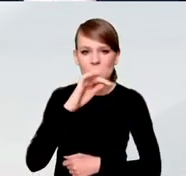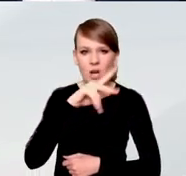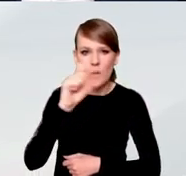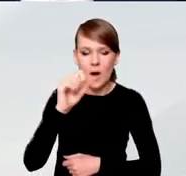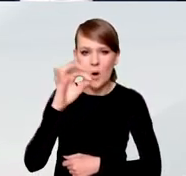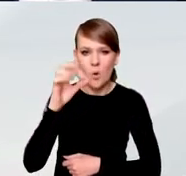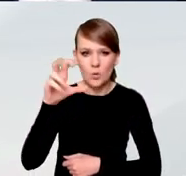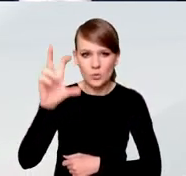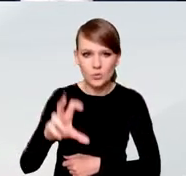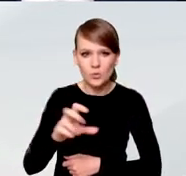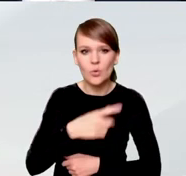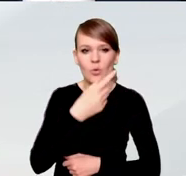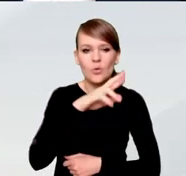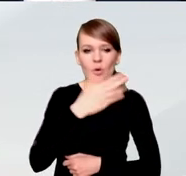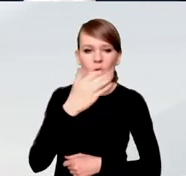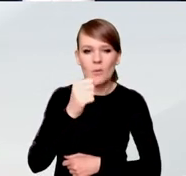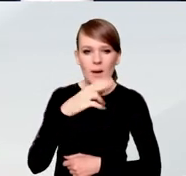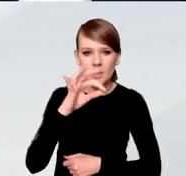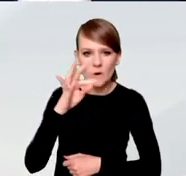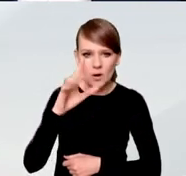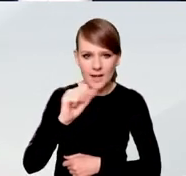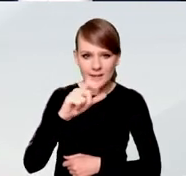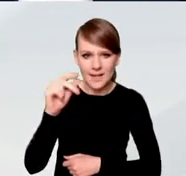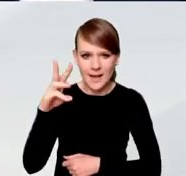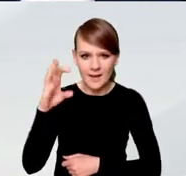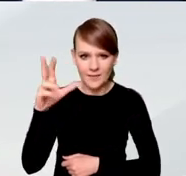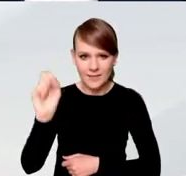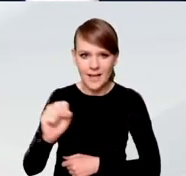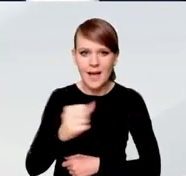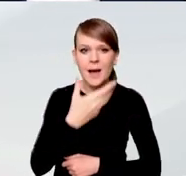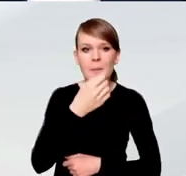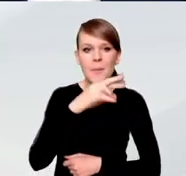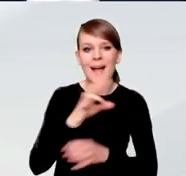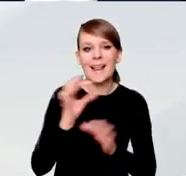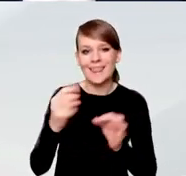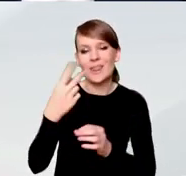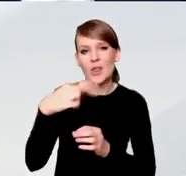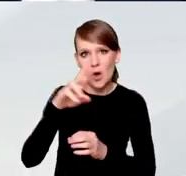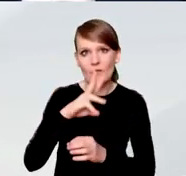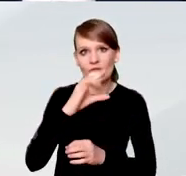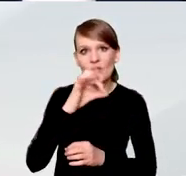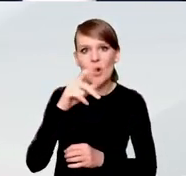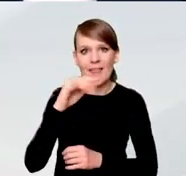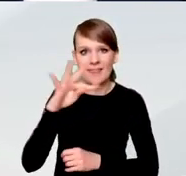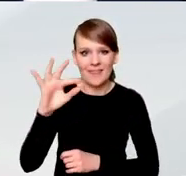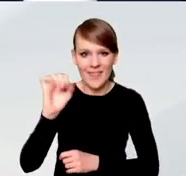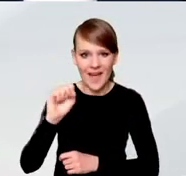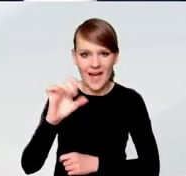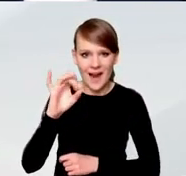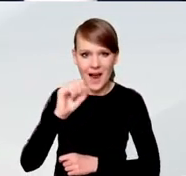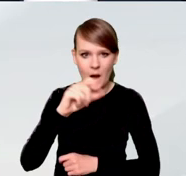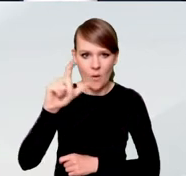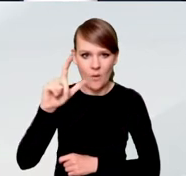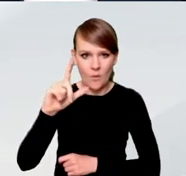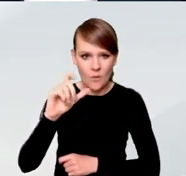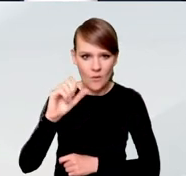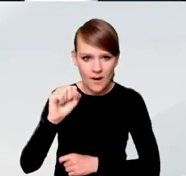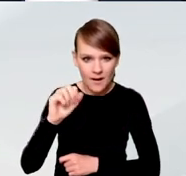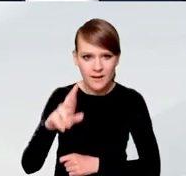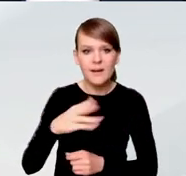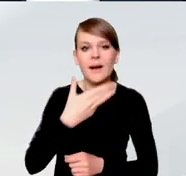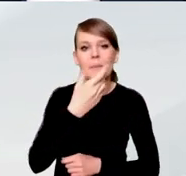pani magister, a dzisiaj doktor, pani Wioletta Gałat i pani magister Ewelina